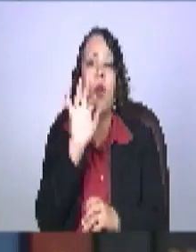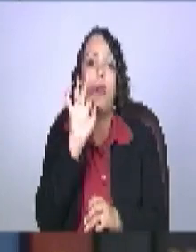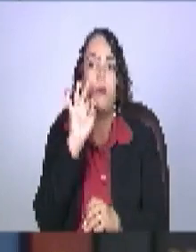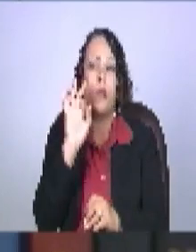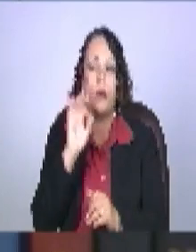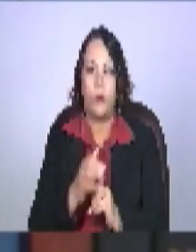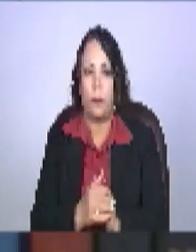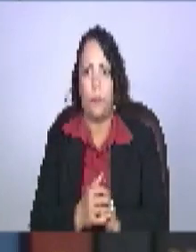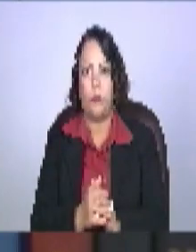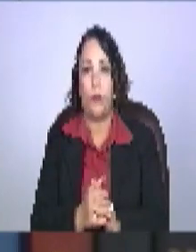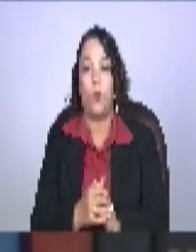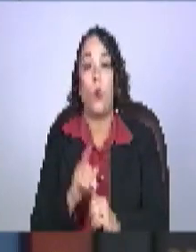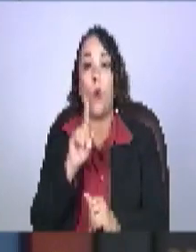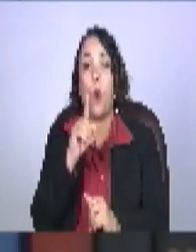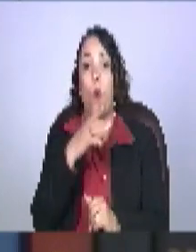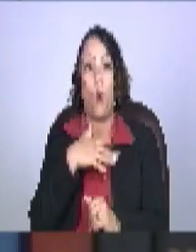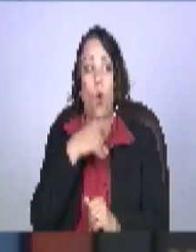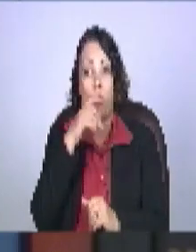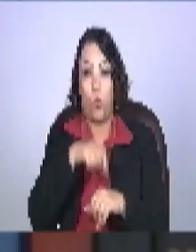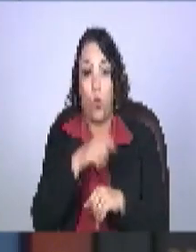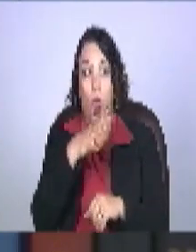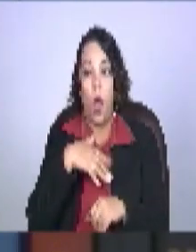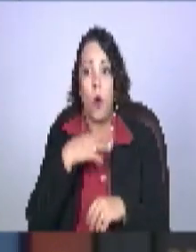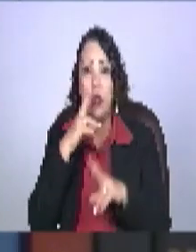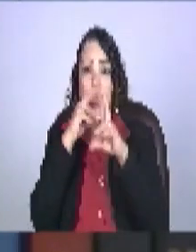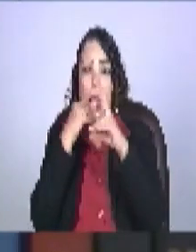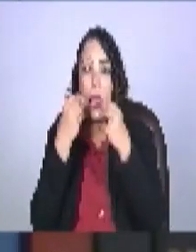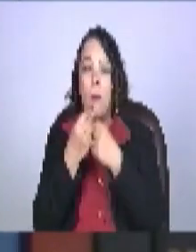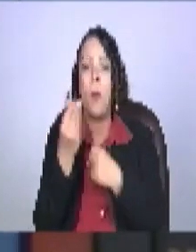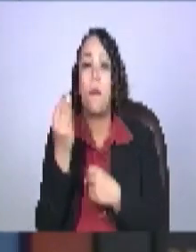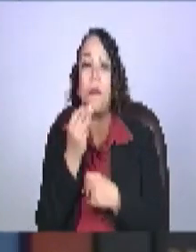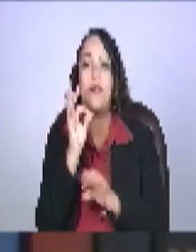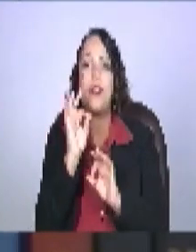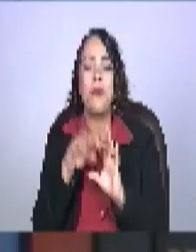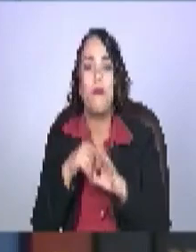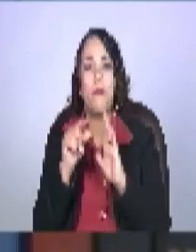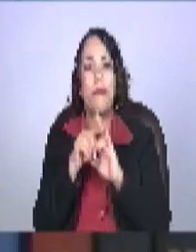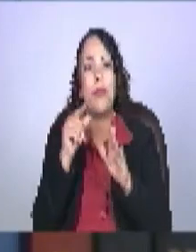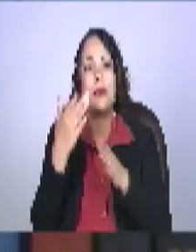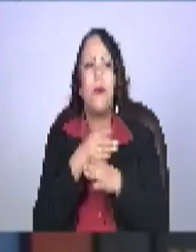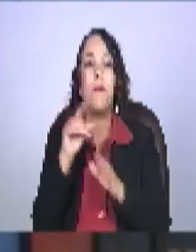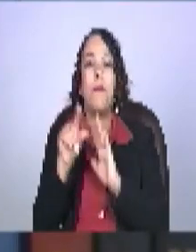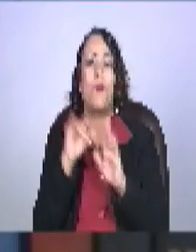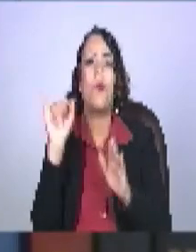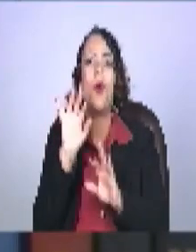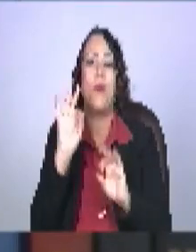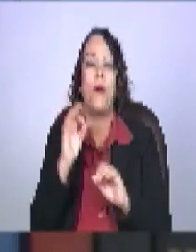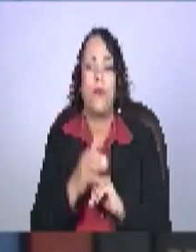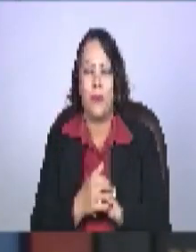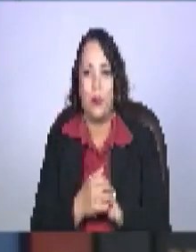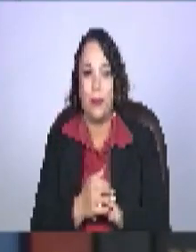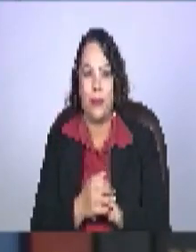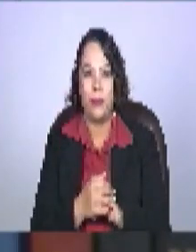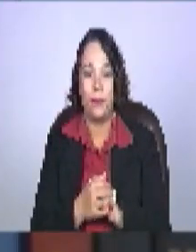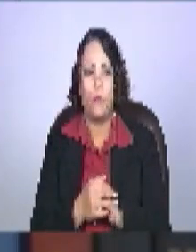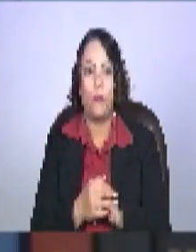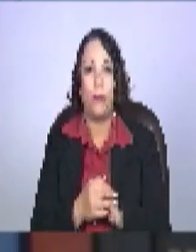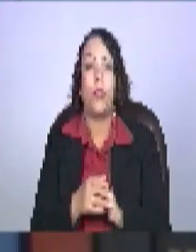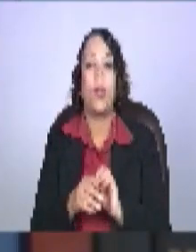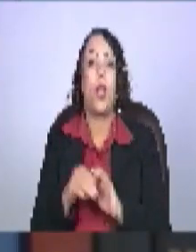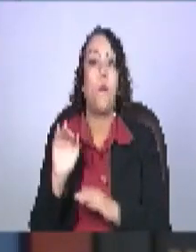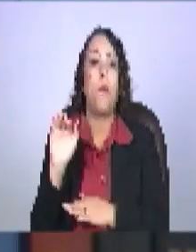جدا وانا عايز اتكلم معاكم ببساطه شويه في الموضوع ده لان ده موضوع مهم جدا